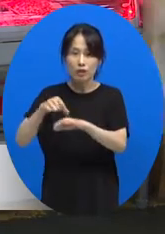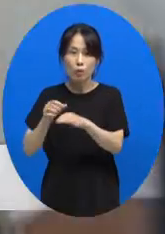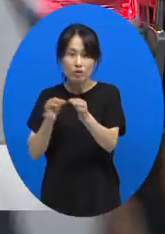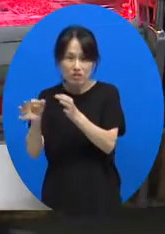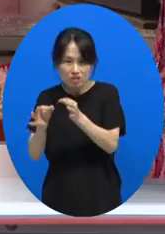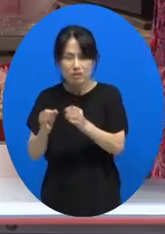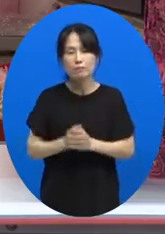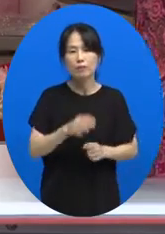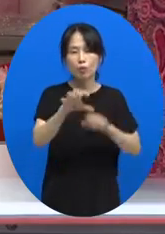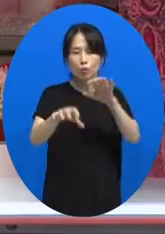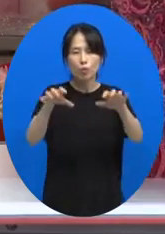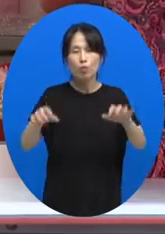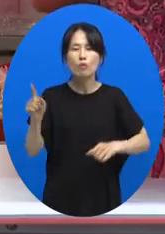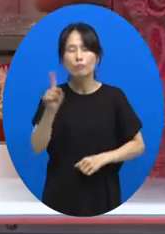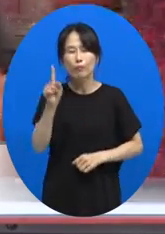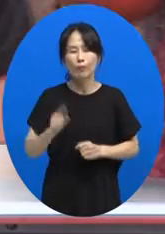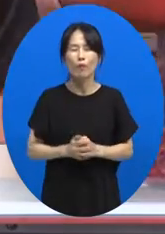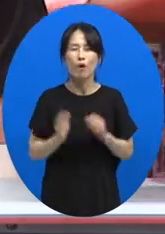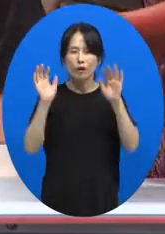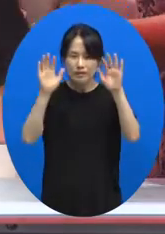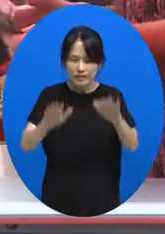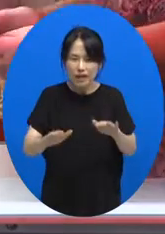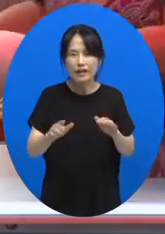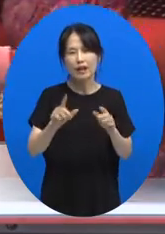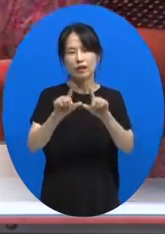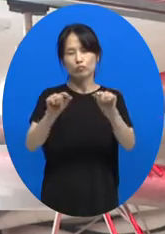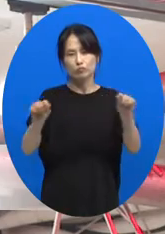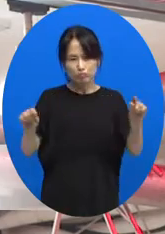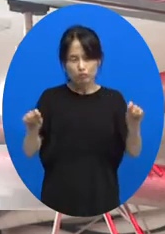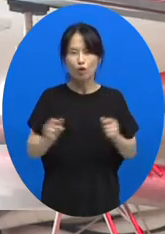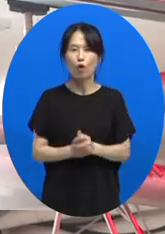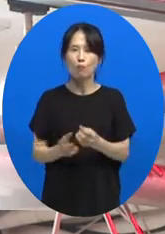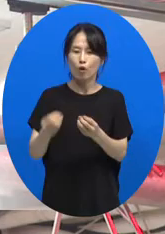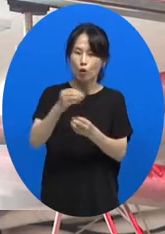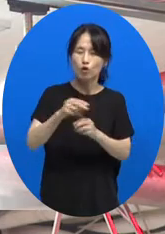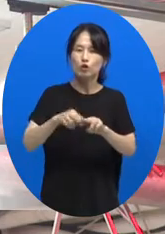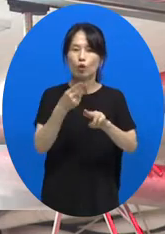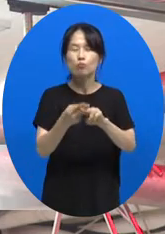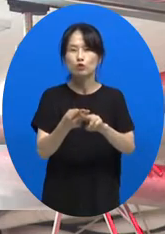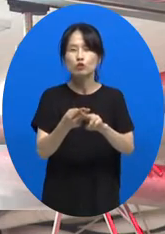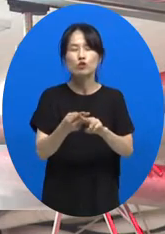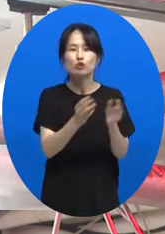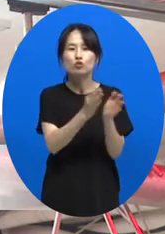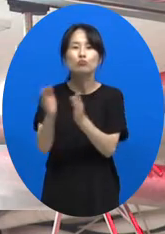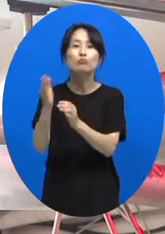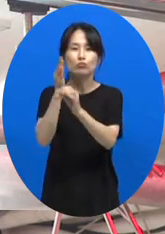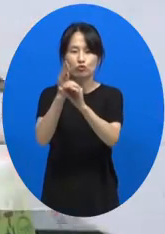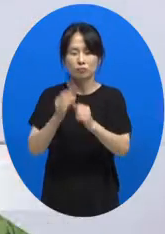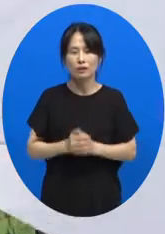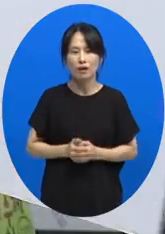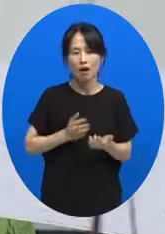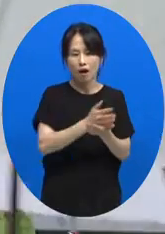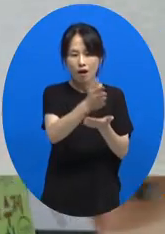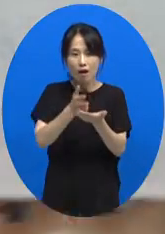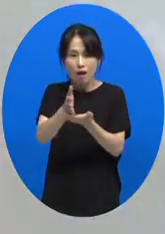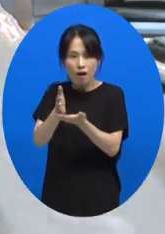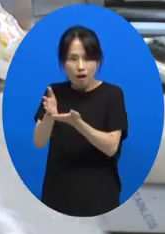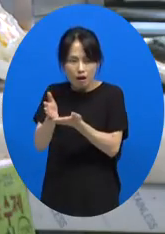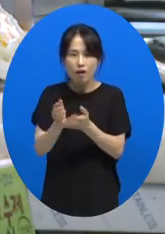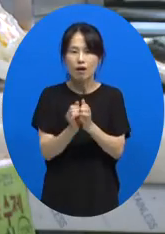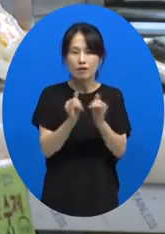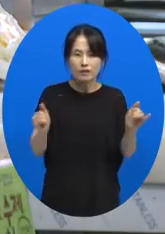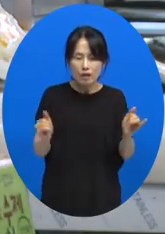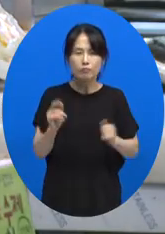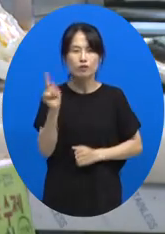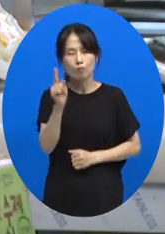등 상점마다 차례상에 올릴 성수품이나 추석 선물 세트 판매가 한창. 업종은 다르지만 상인들은